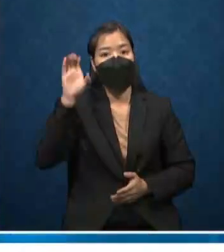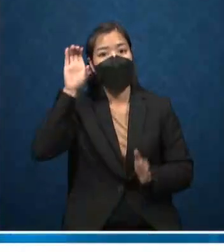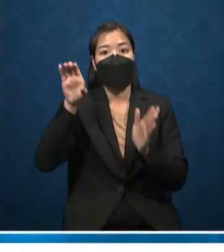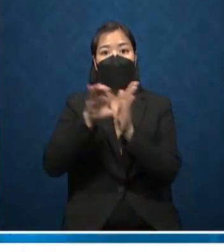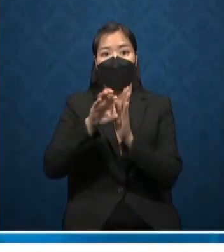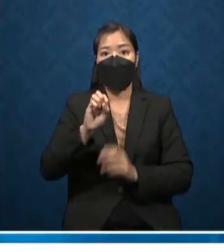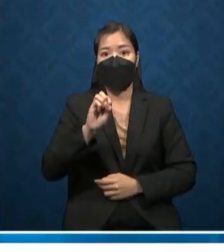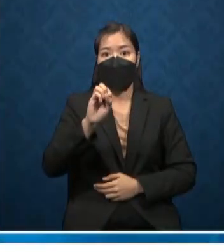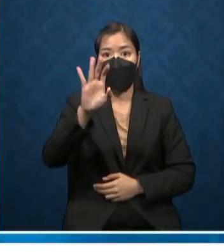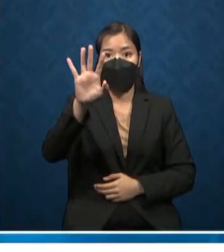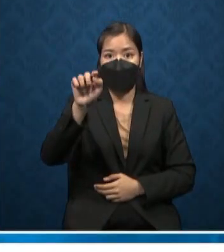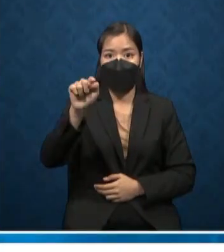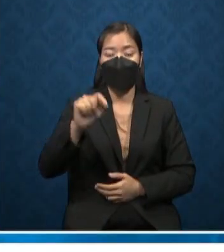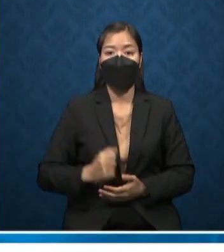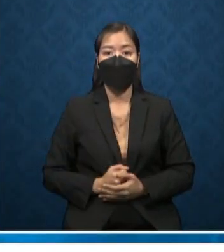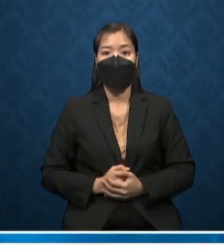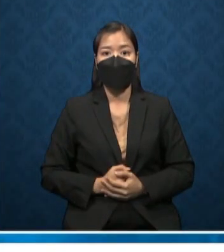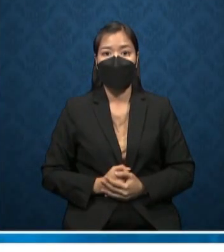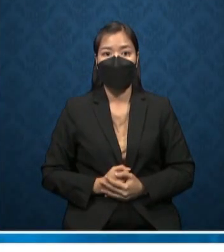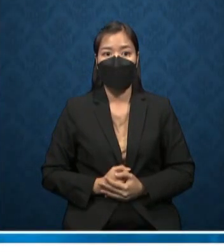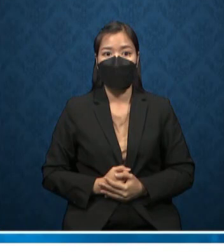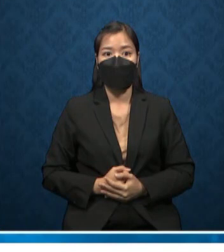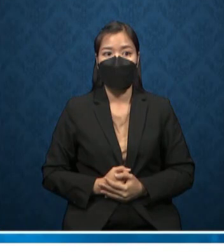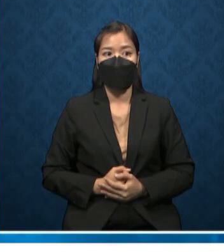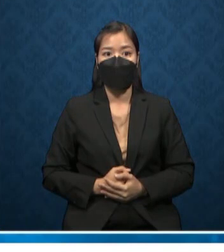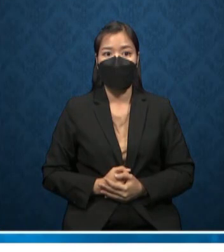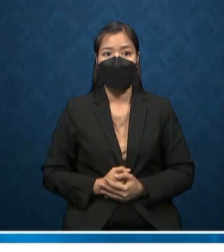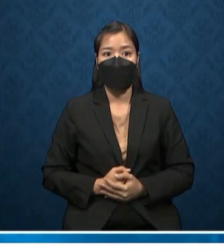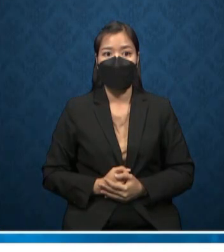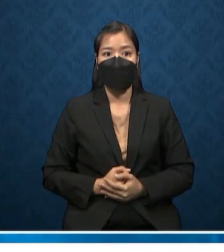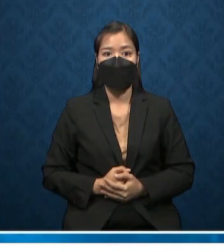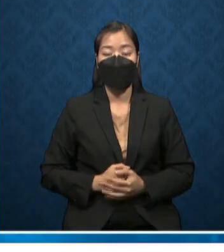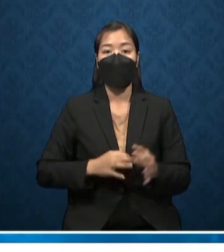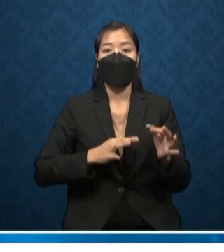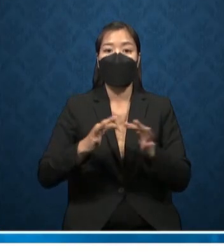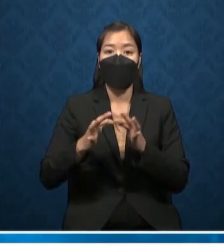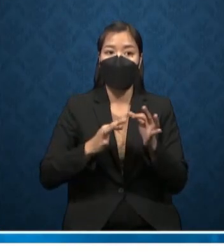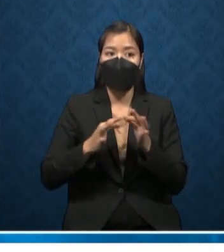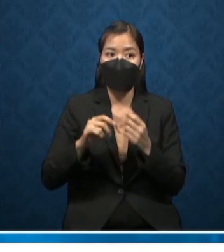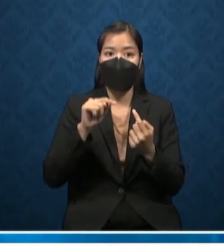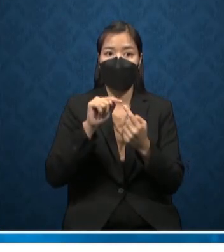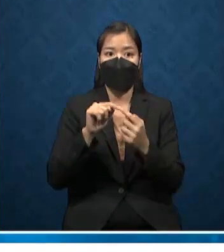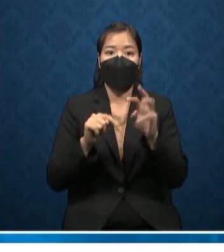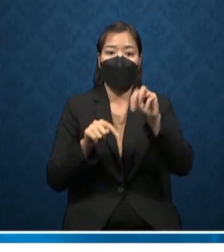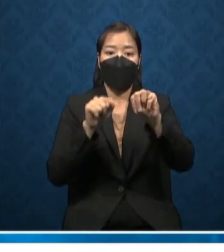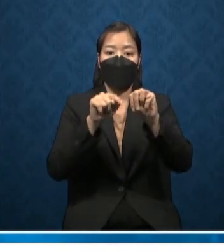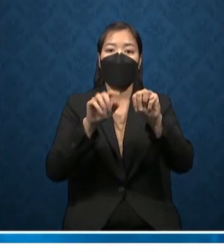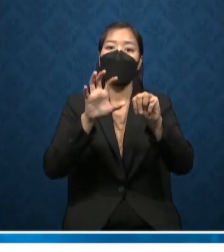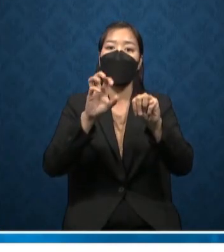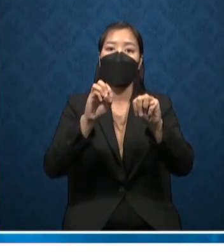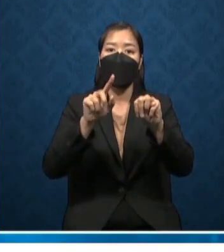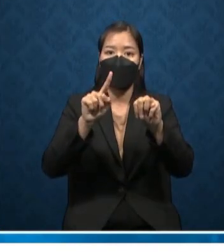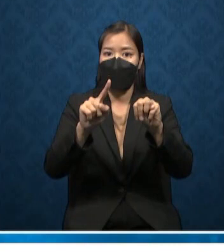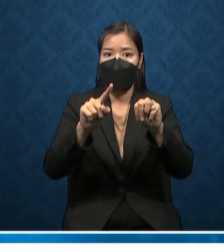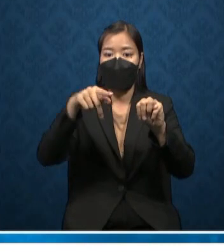กก็เป็นการท้าความถึงการดำเนินการตามมาตรา51แห่